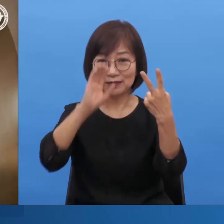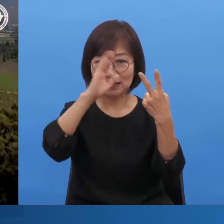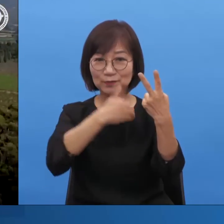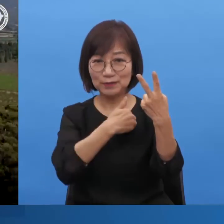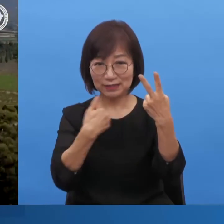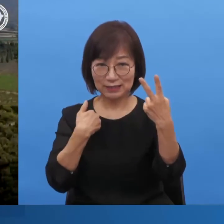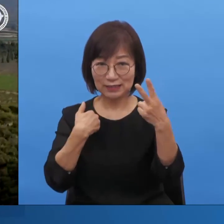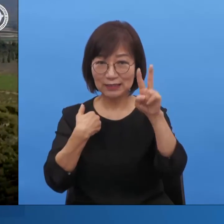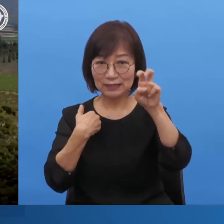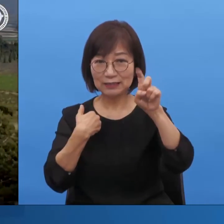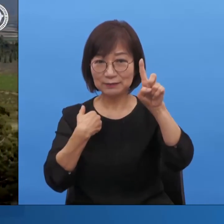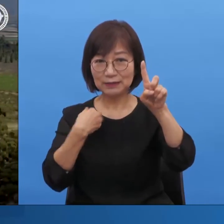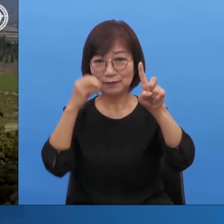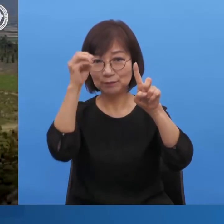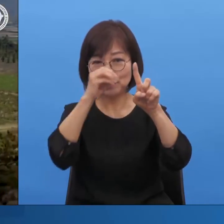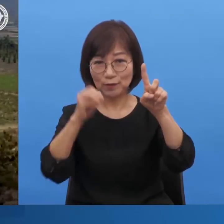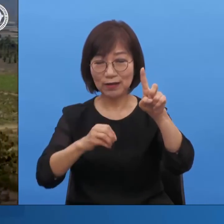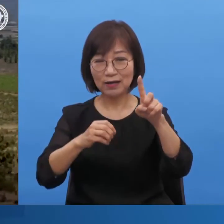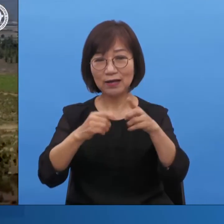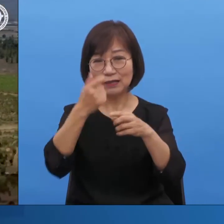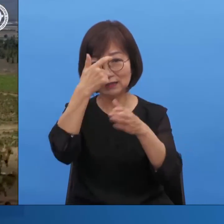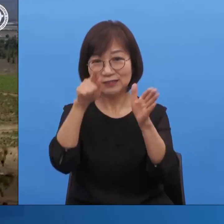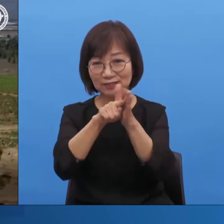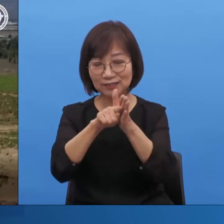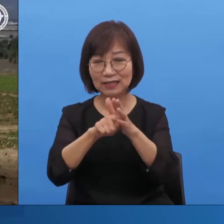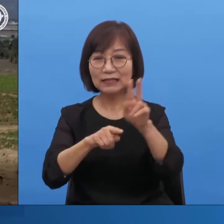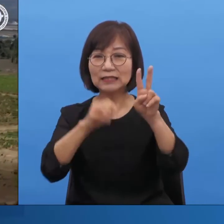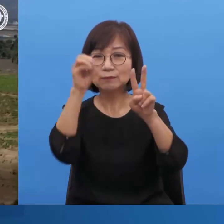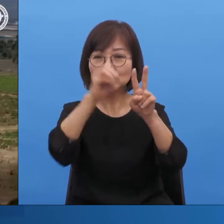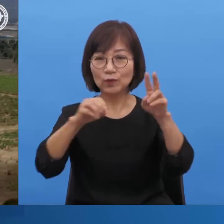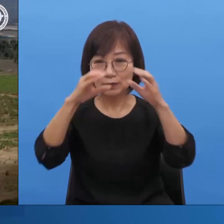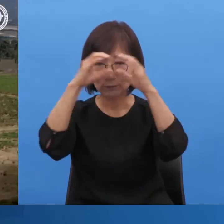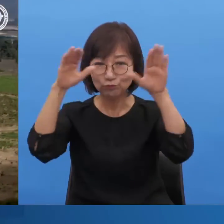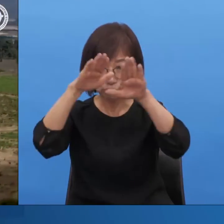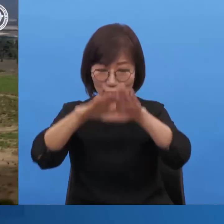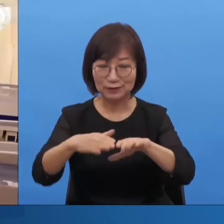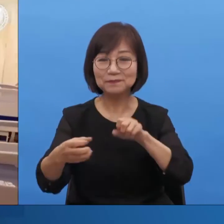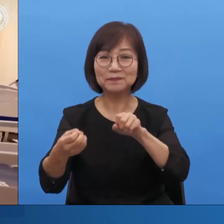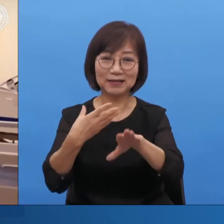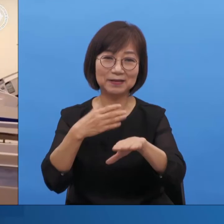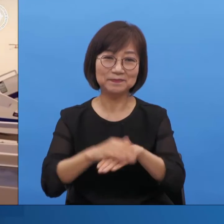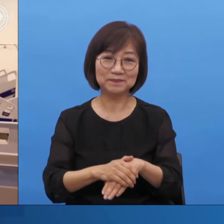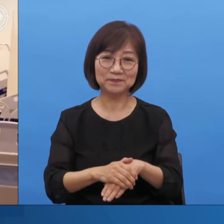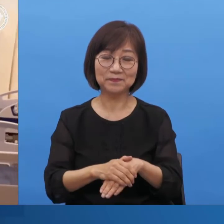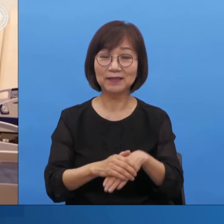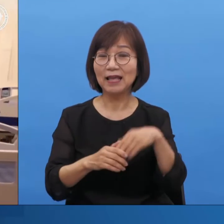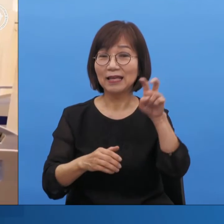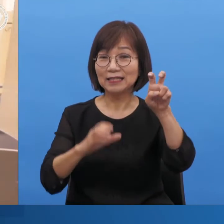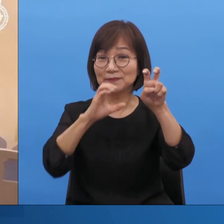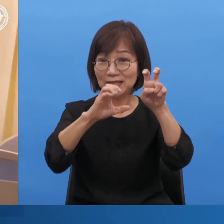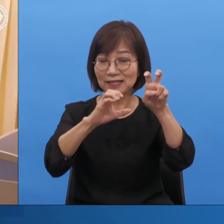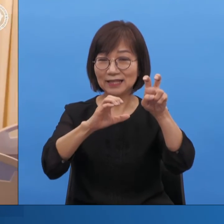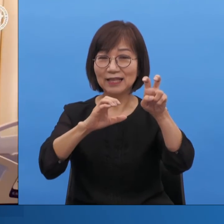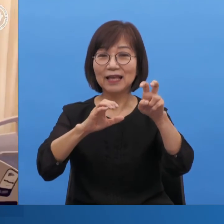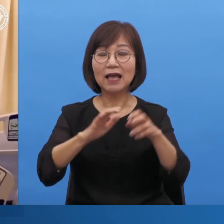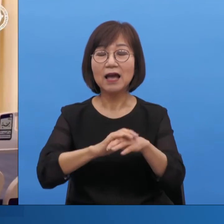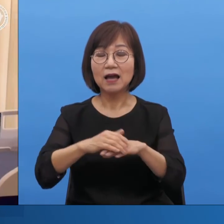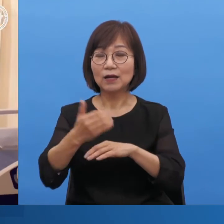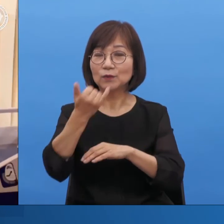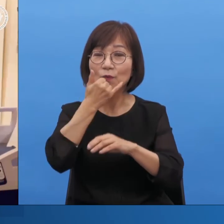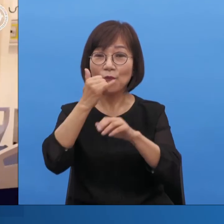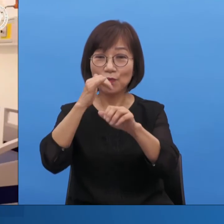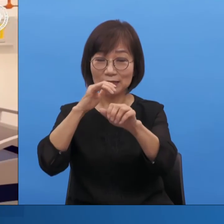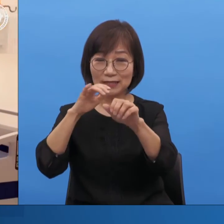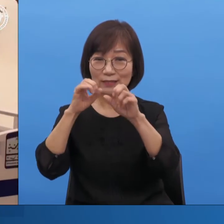가톨릭, 21%가 개신교, 약 2%가 무슬림으로 응답하였습니다. 20세기 초 독일의 선교사님들이 부룬디의